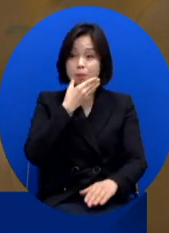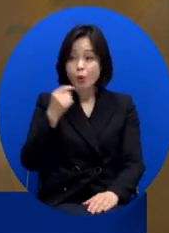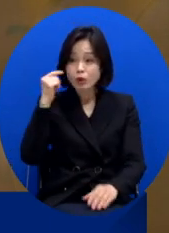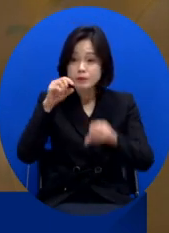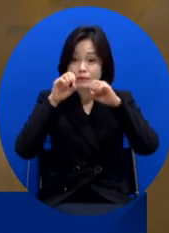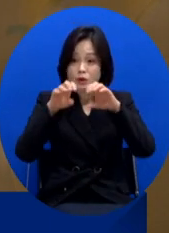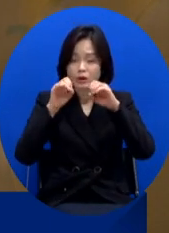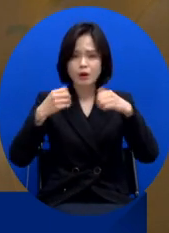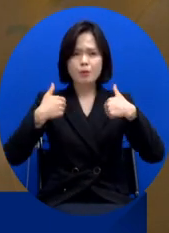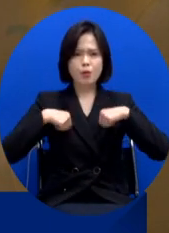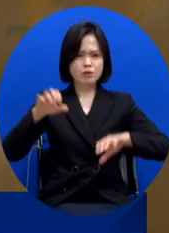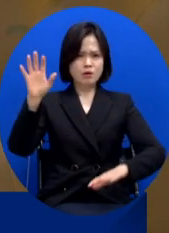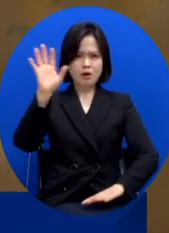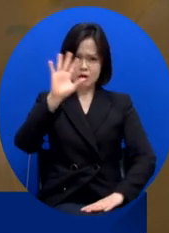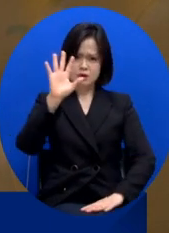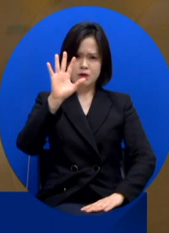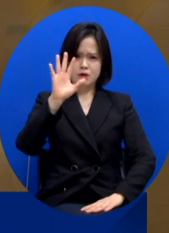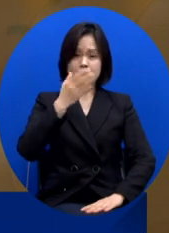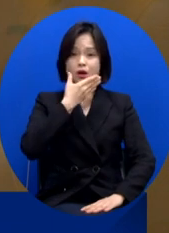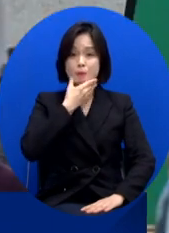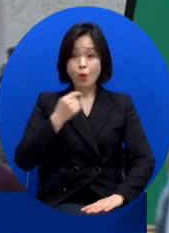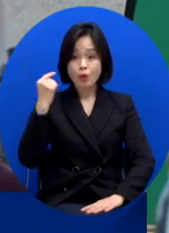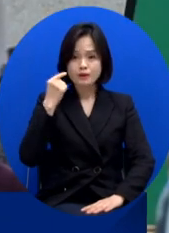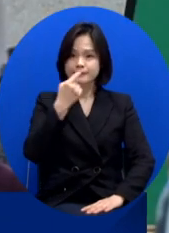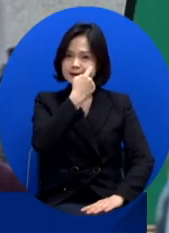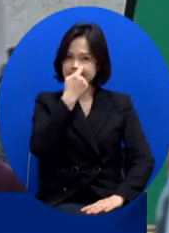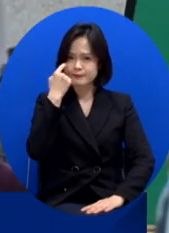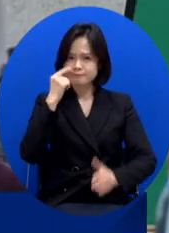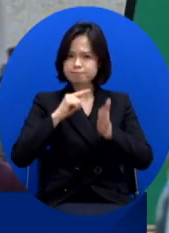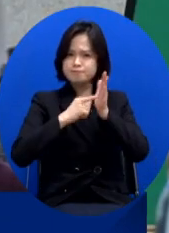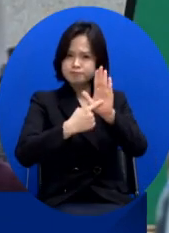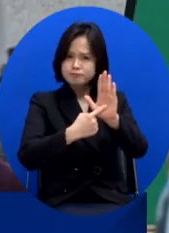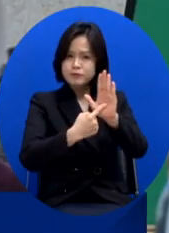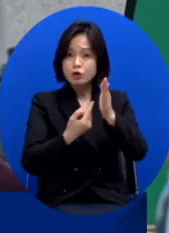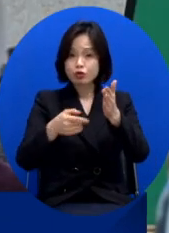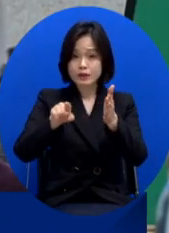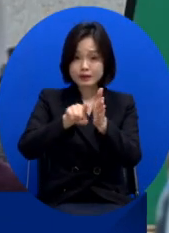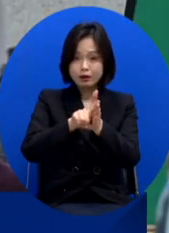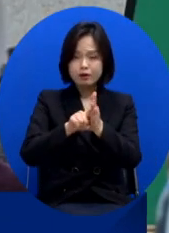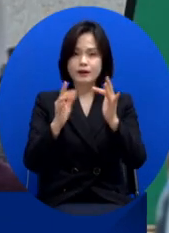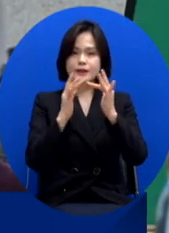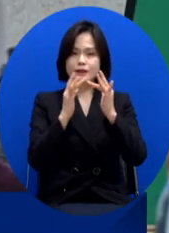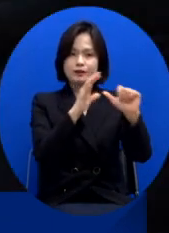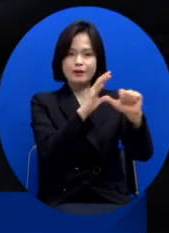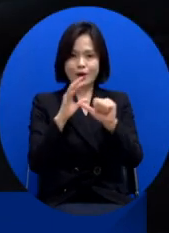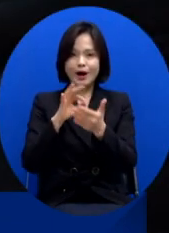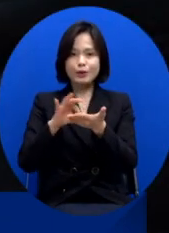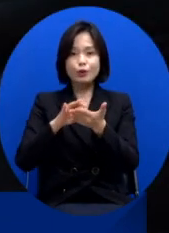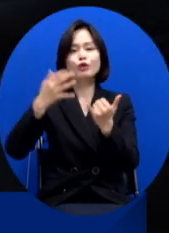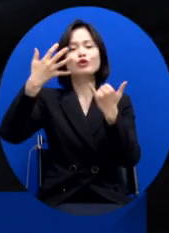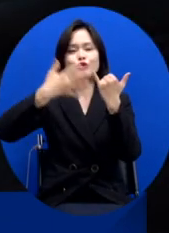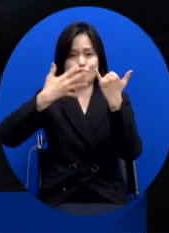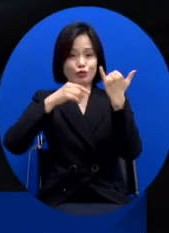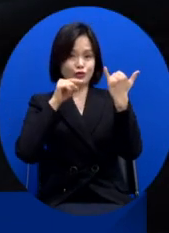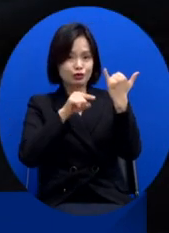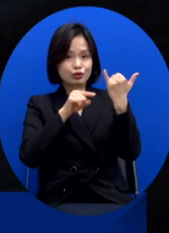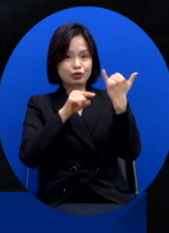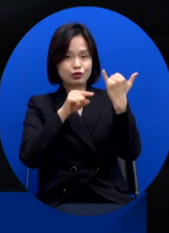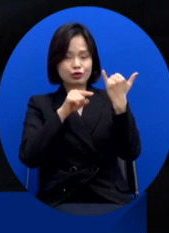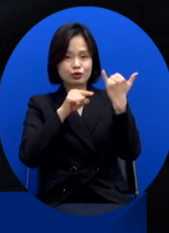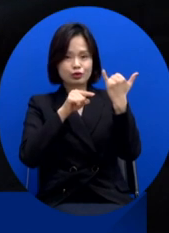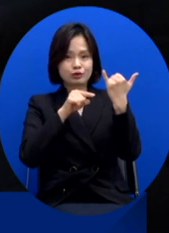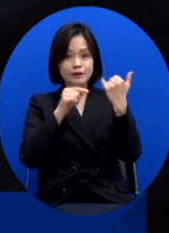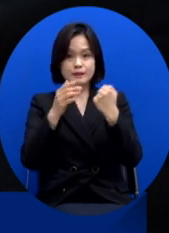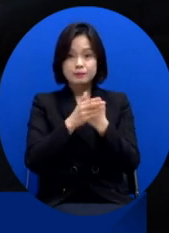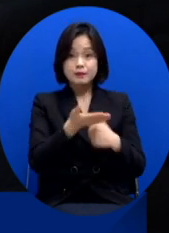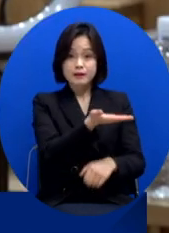중심이 복음 전거인데 그 복음 전거의 한 방법으로 유튜브 방송에 귀하게 쓰임을 받거든요. 그래서 이번에 이 교육을 잘 받아서